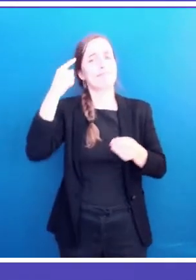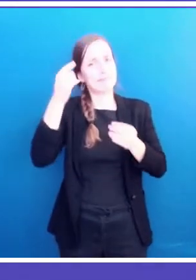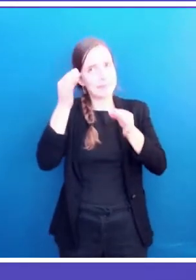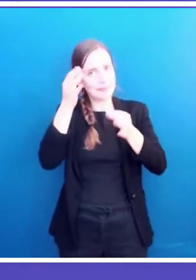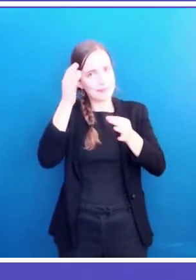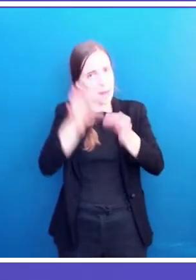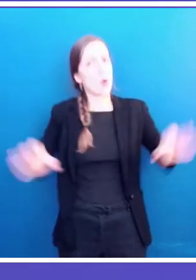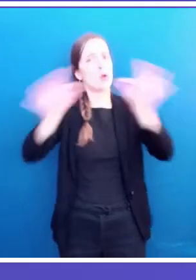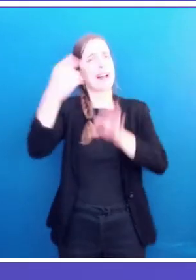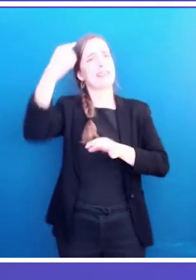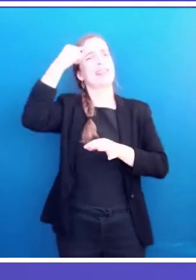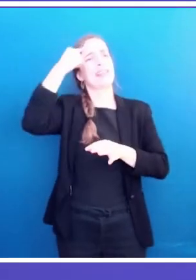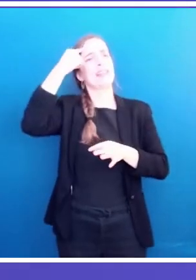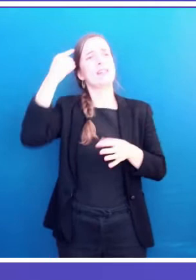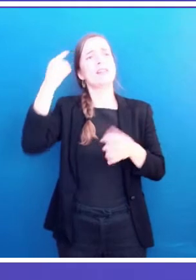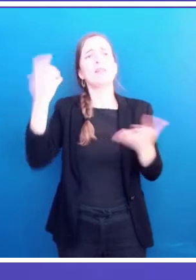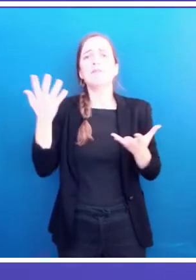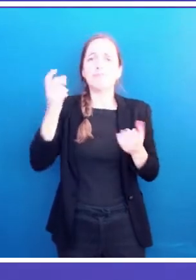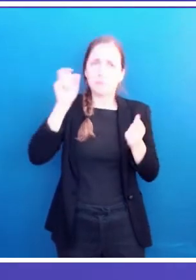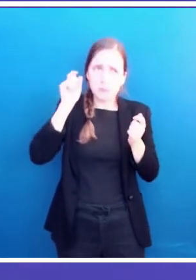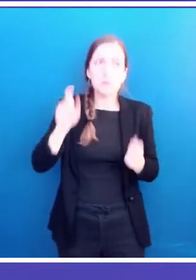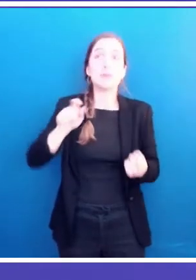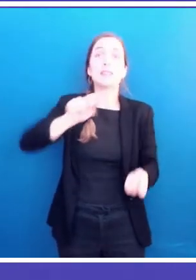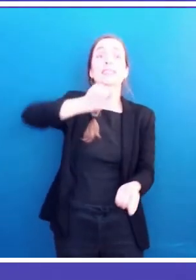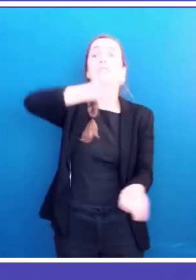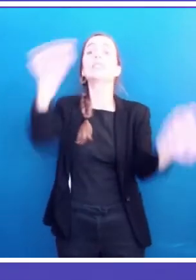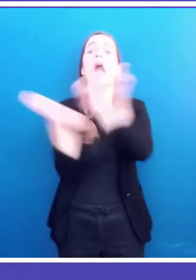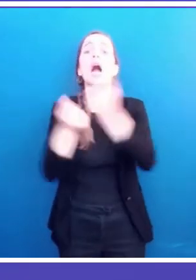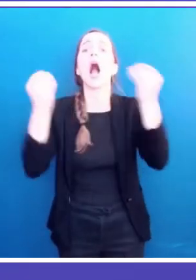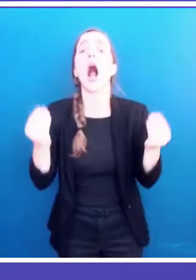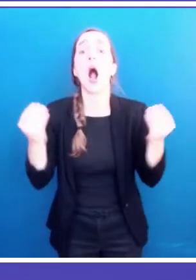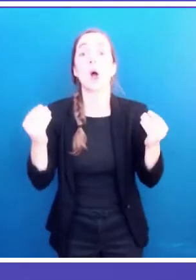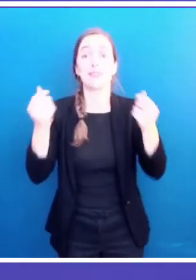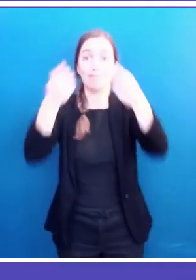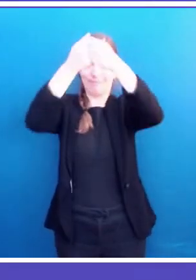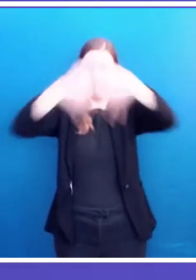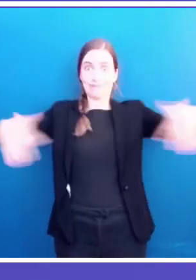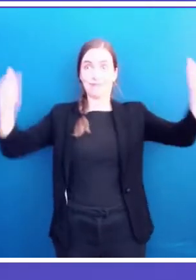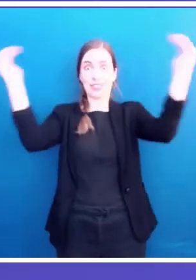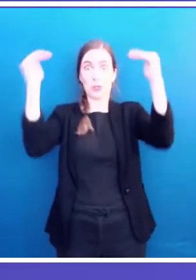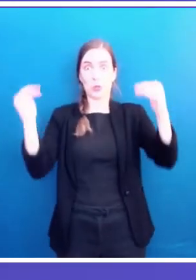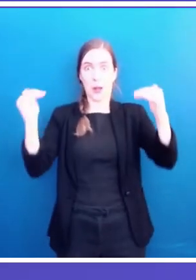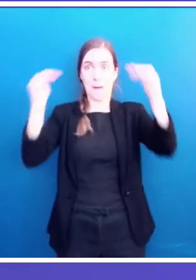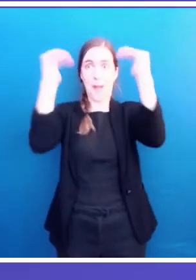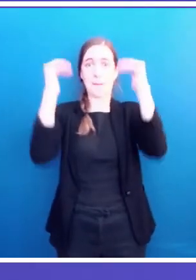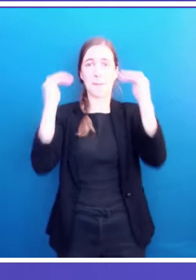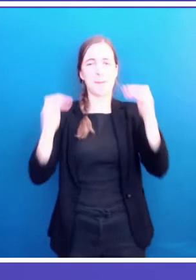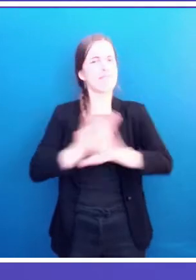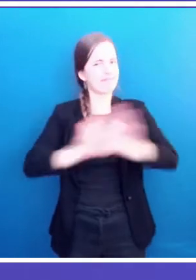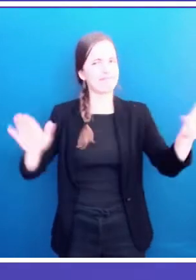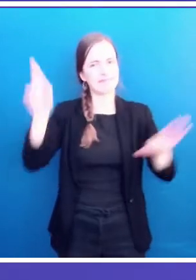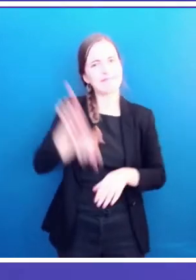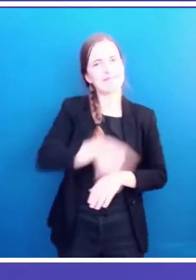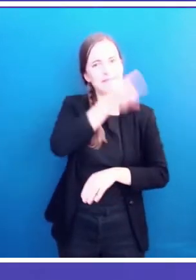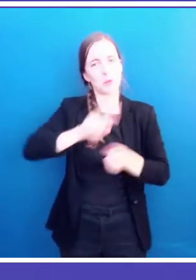في هذه الأوقات التي فيها أزمات نلاحظ الكثير من الهشاشة، علينا أن نستجيب لها بشكل